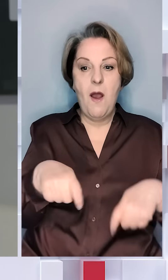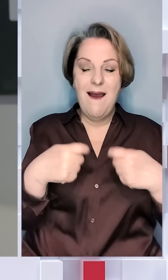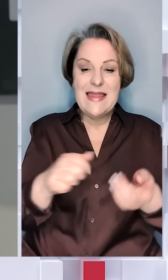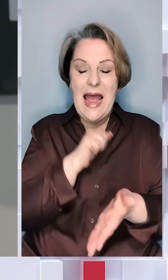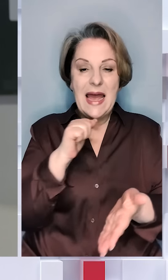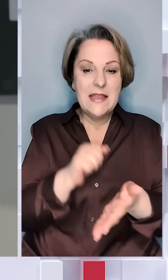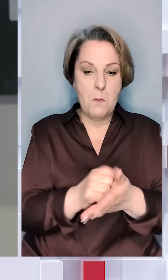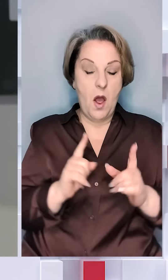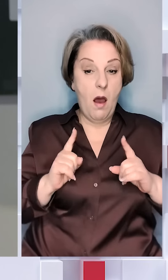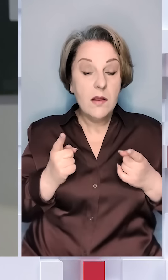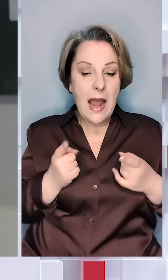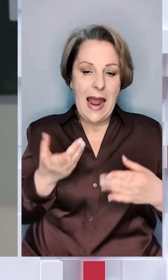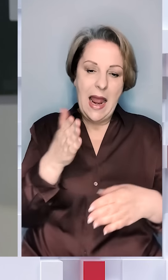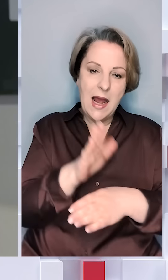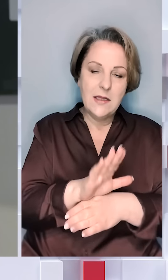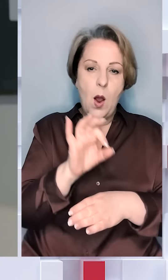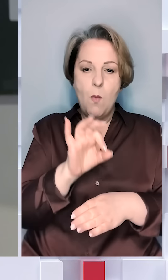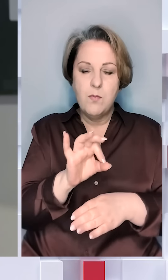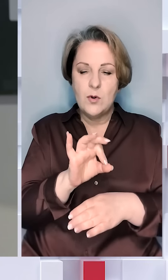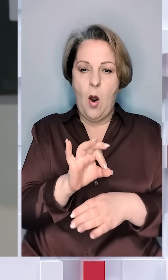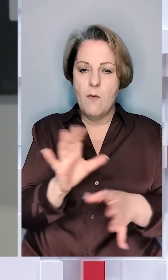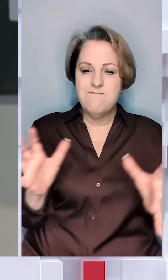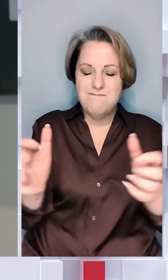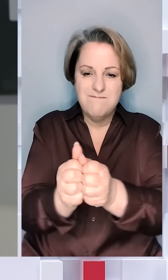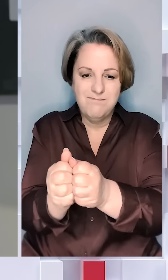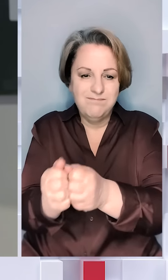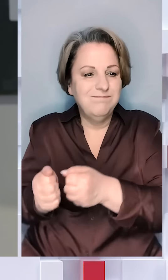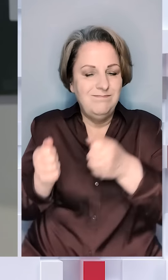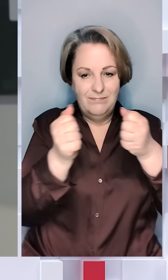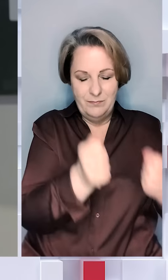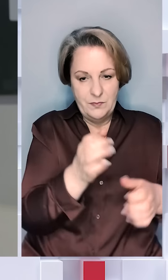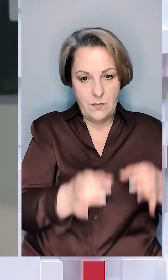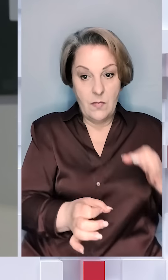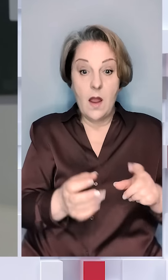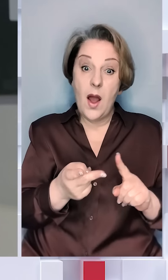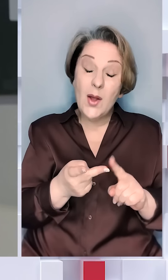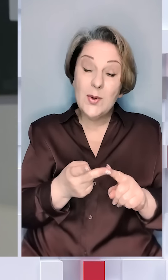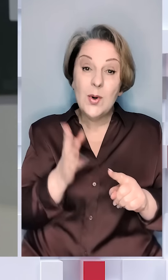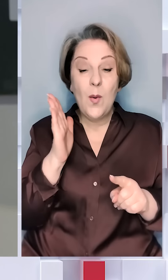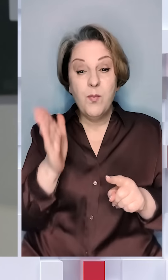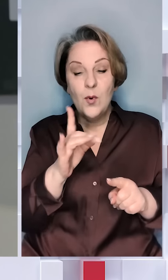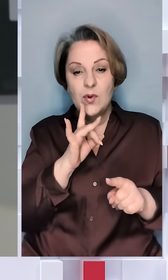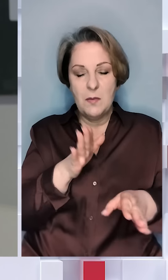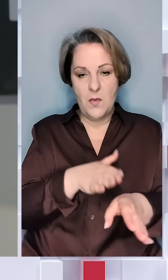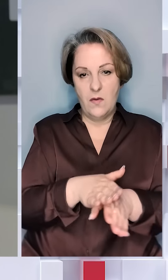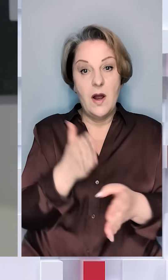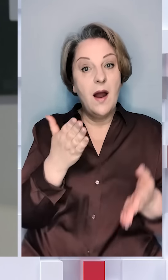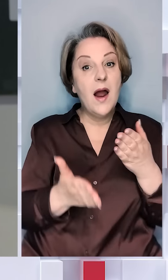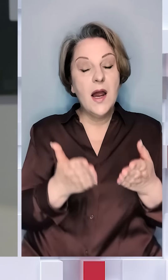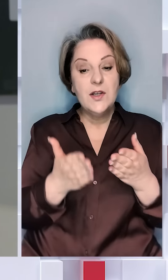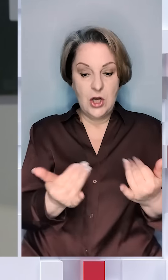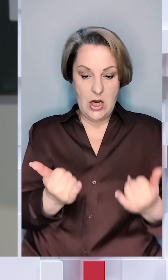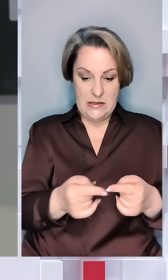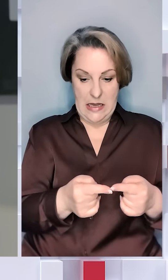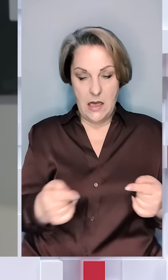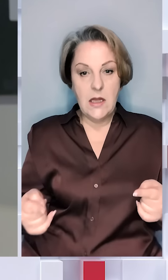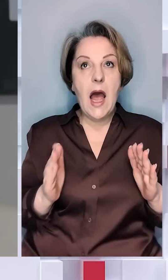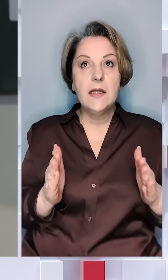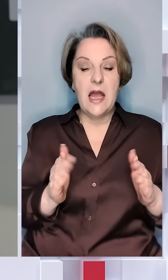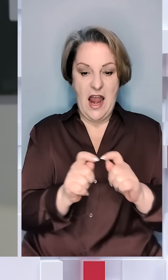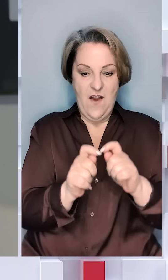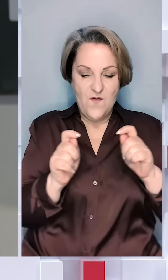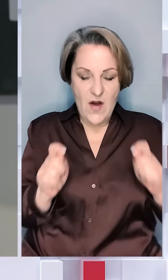видачу ордерів на арешт, наказів про екстрадицію. Другорядне питання, чи будуть вони реалізовані. Але навіть якщо на даному етапі